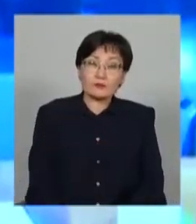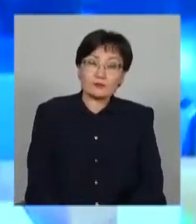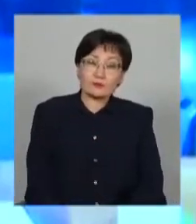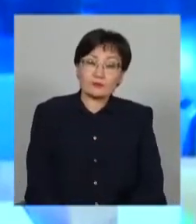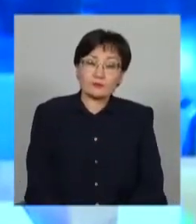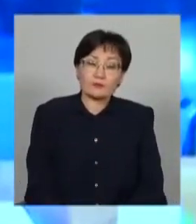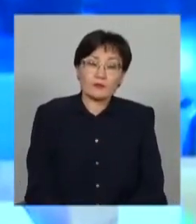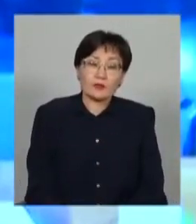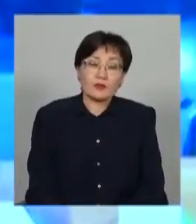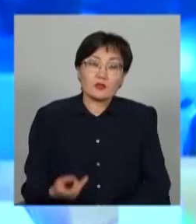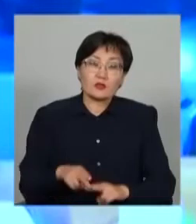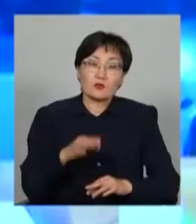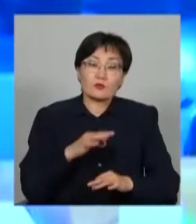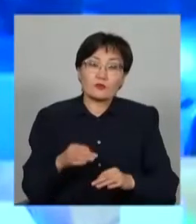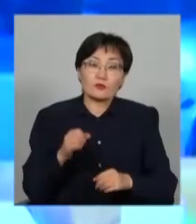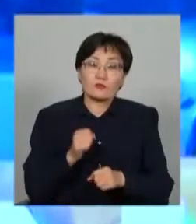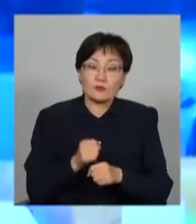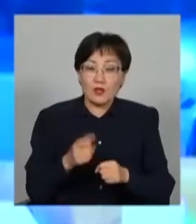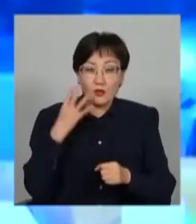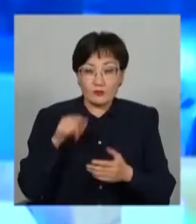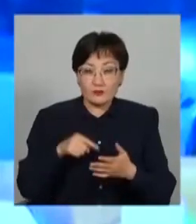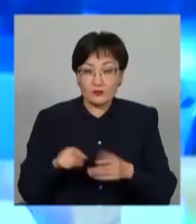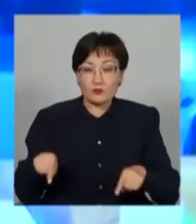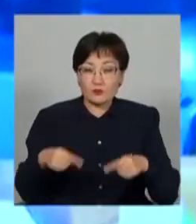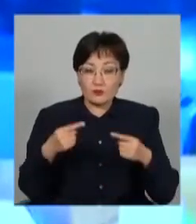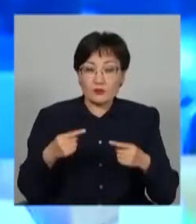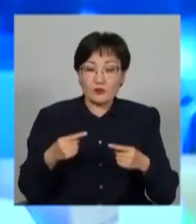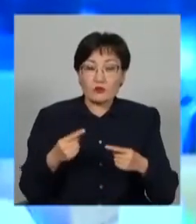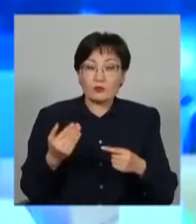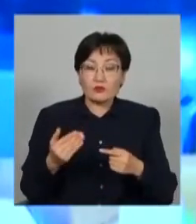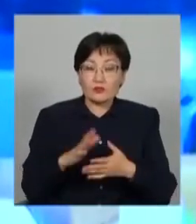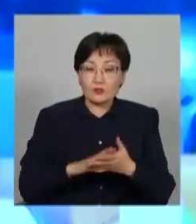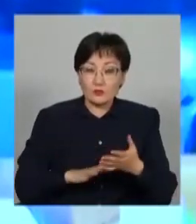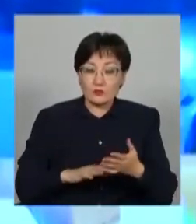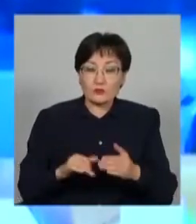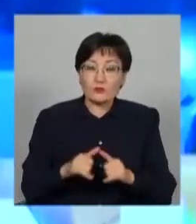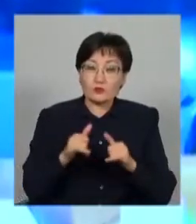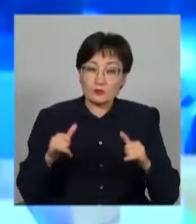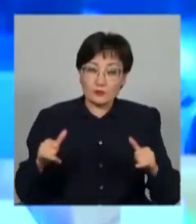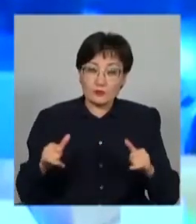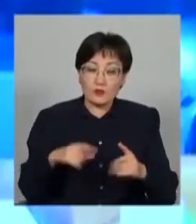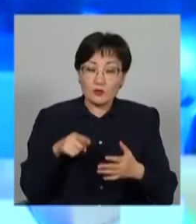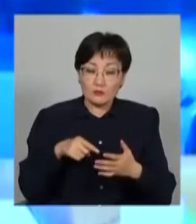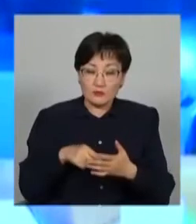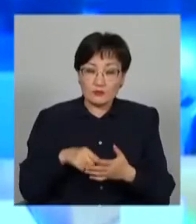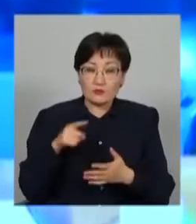айтты, бұл қолдан іс келетін азамат, сондықтан бұл Алматыны қалпына келтіріп қана қоймай, одан да ары қарай көркендіру